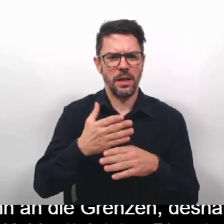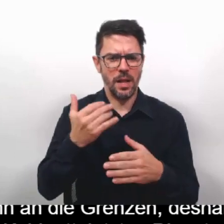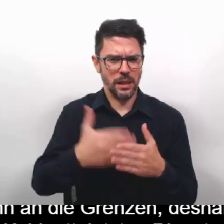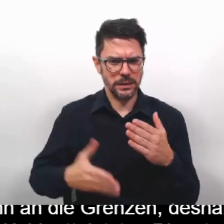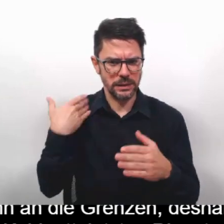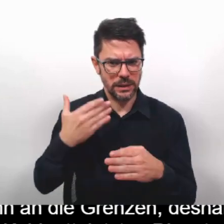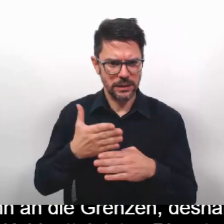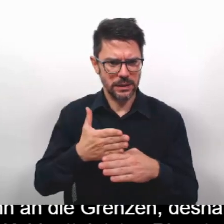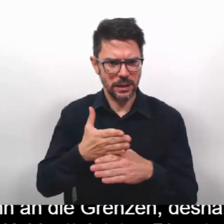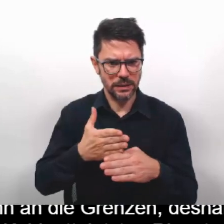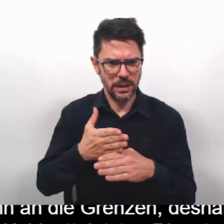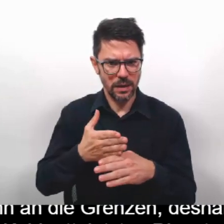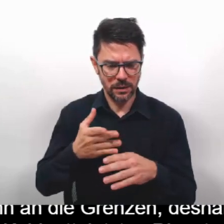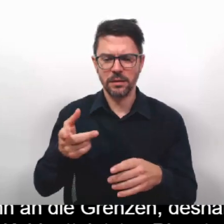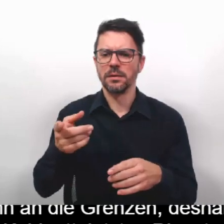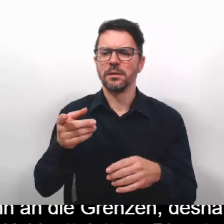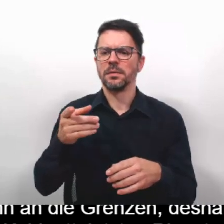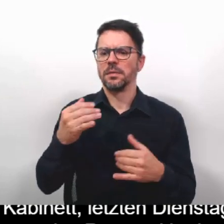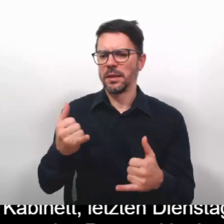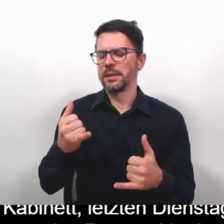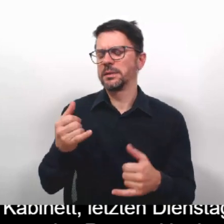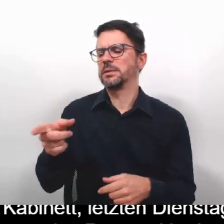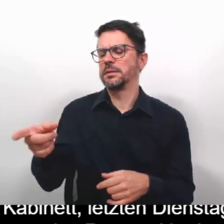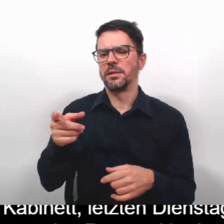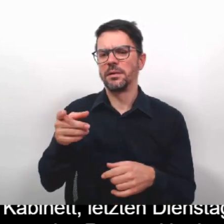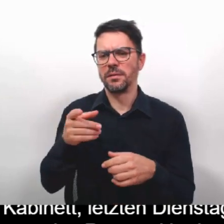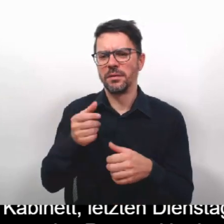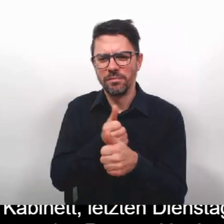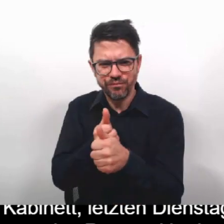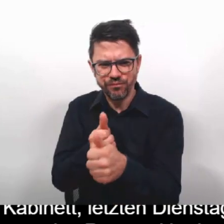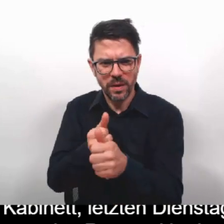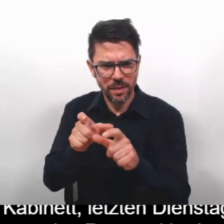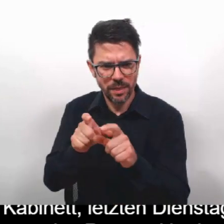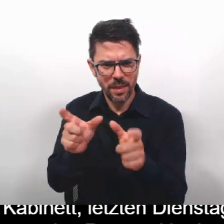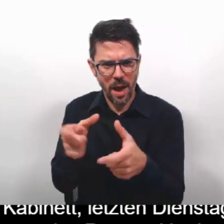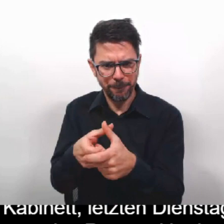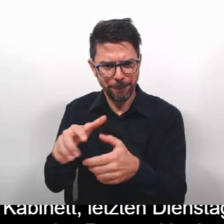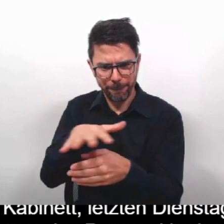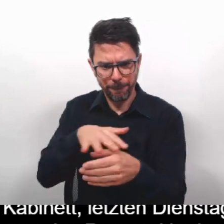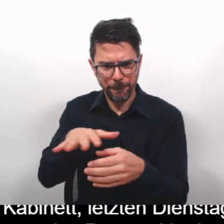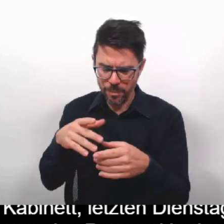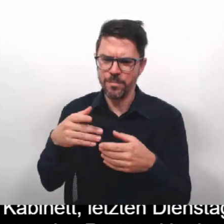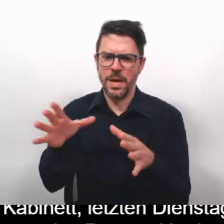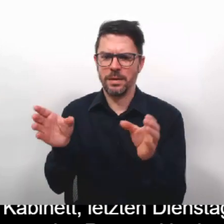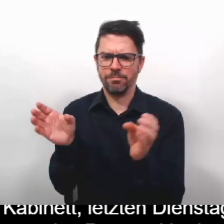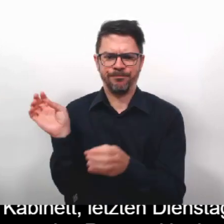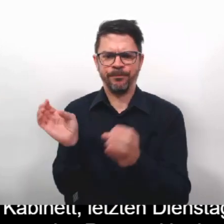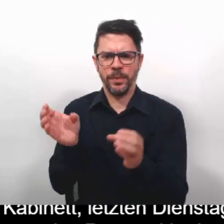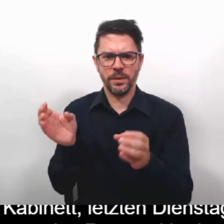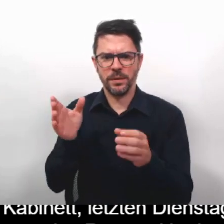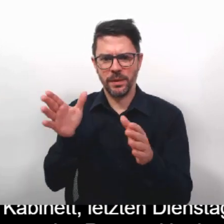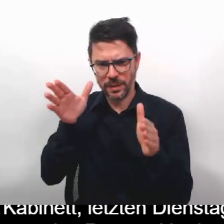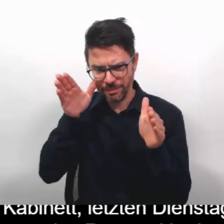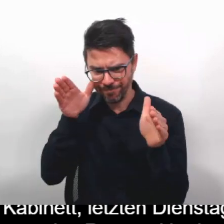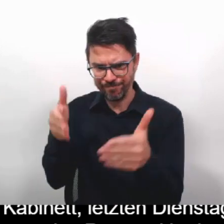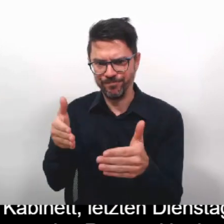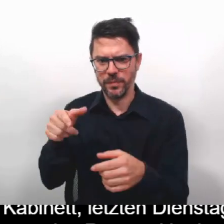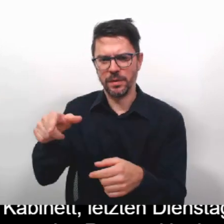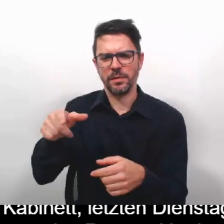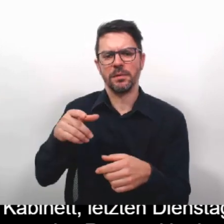Wie die konkrete Situation jetzt bei der Contact-Tracing in Berchtesgaden war, da habe ich keine Kenntnis dazu. Gut, müsste man mit dem dortigen